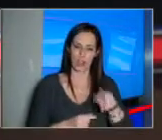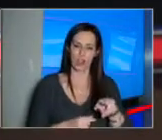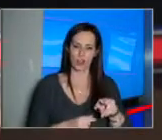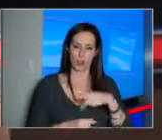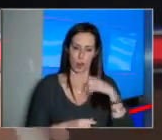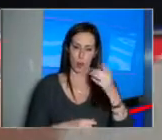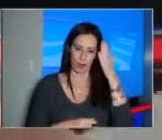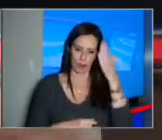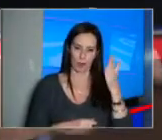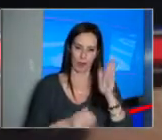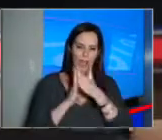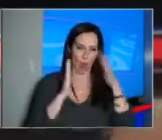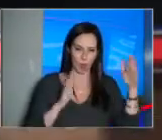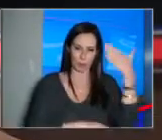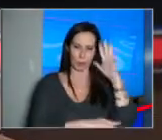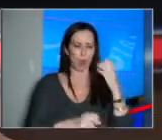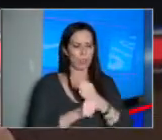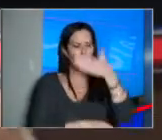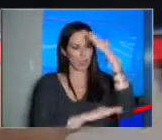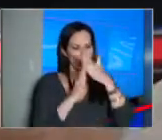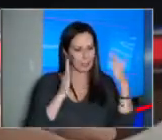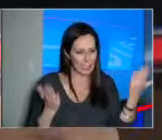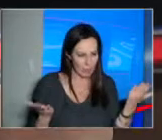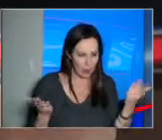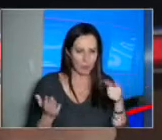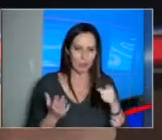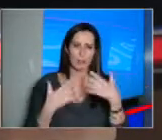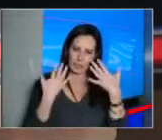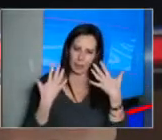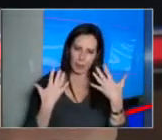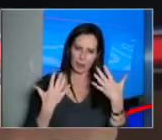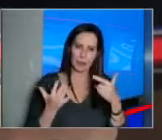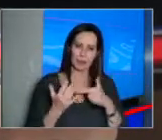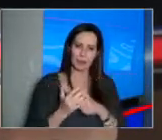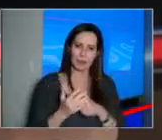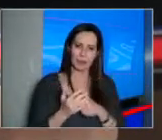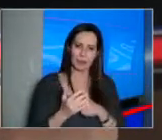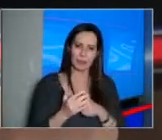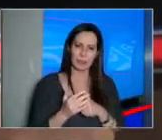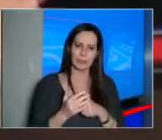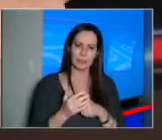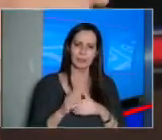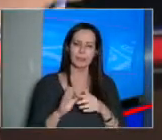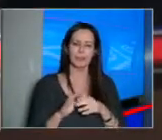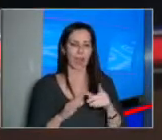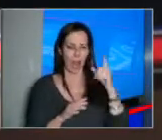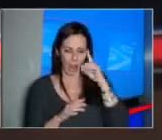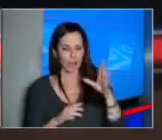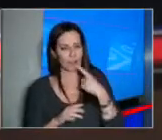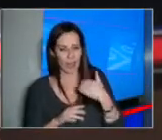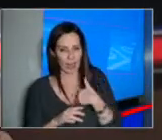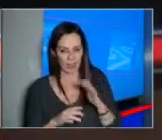אנחנו כולנו מכירים את ארכיון המדינה, ומה עושה ארכיון המדינה? הוא מספר את הסיפורים, לוקח את החומרים מנקודת